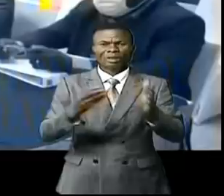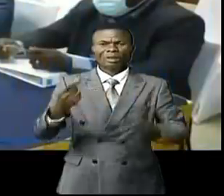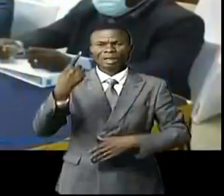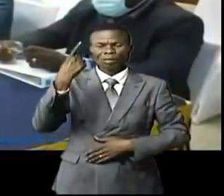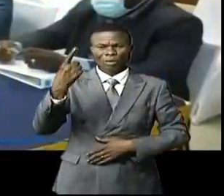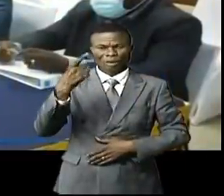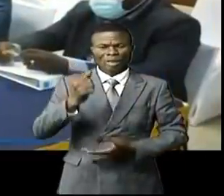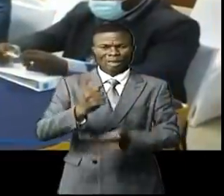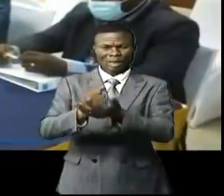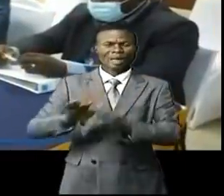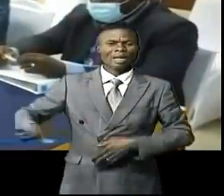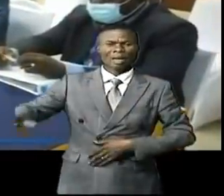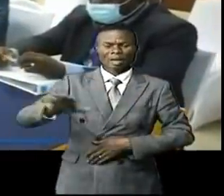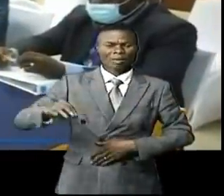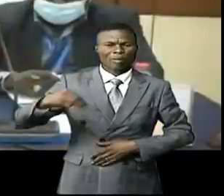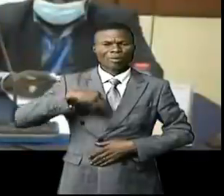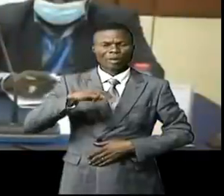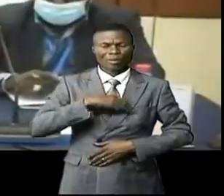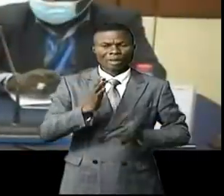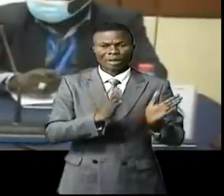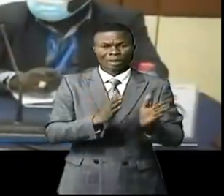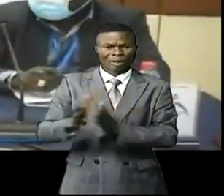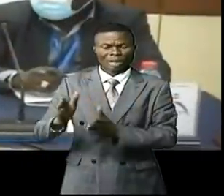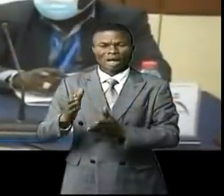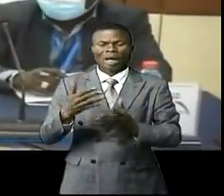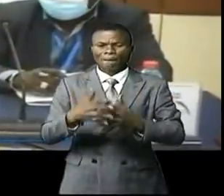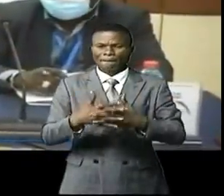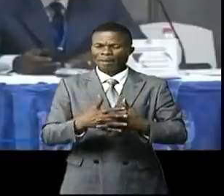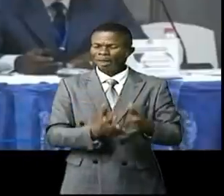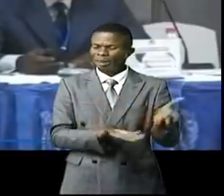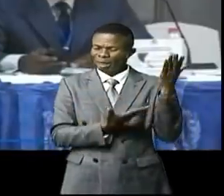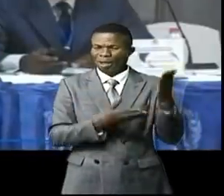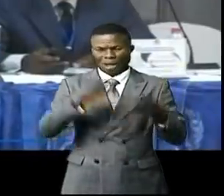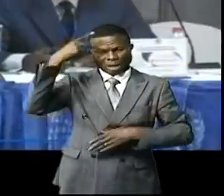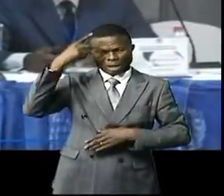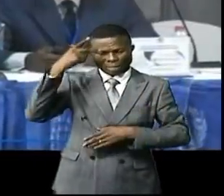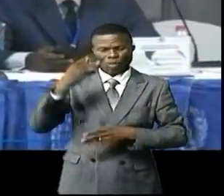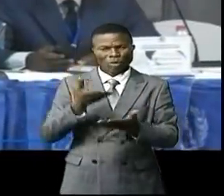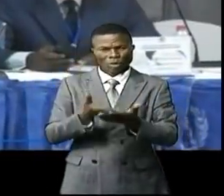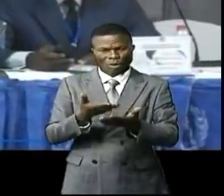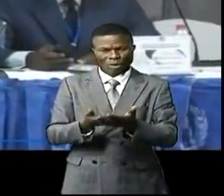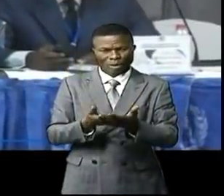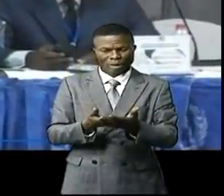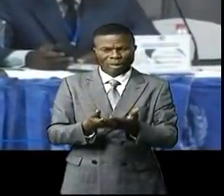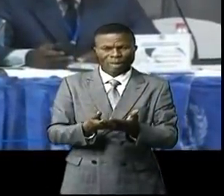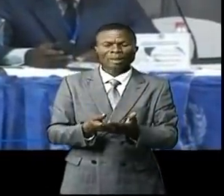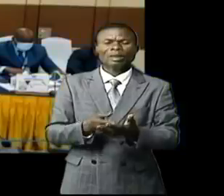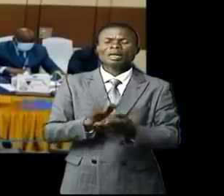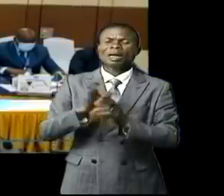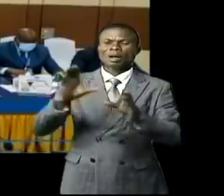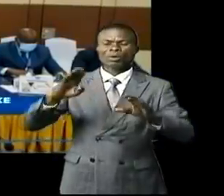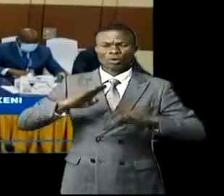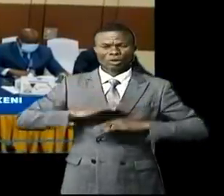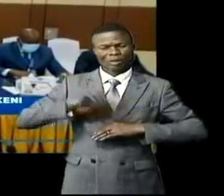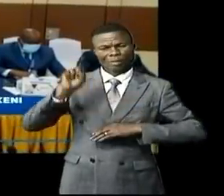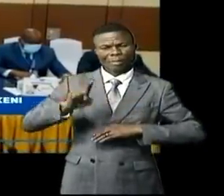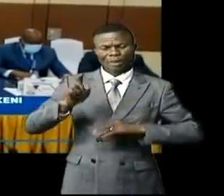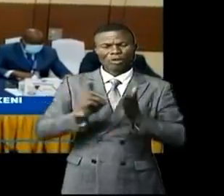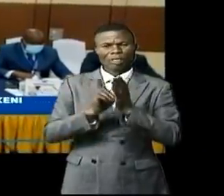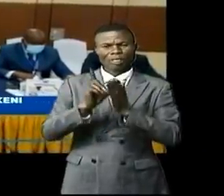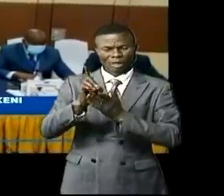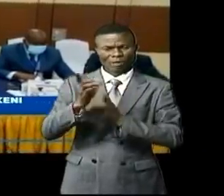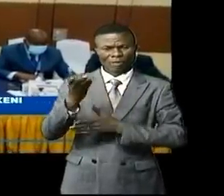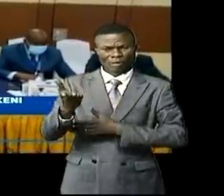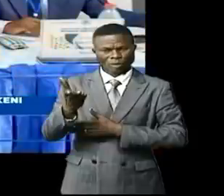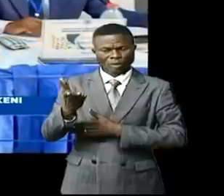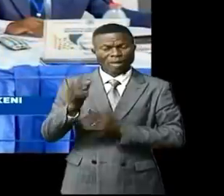permettre aux États membres de disposer d'outils pour leur politique démographique appelée à répondre aux besoins de développement,